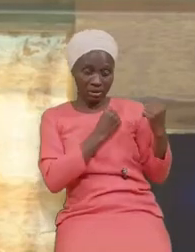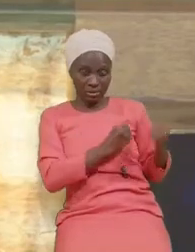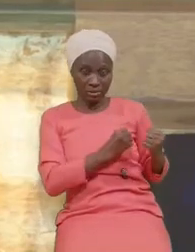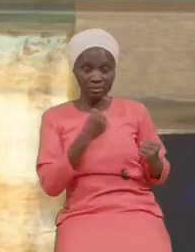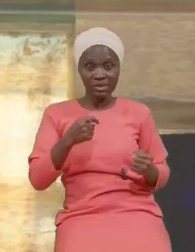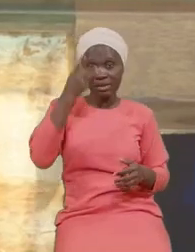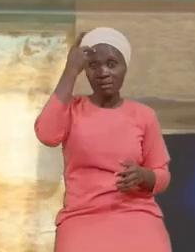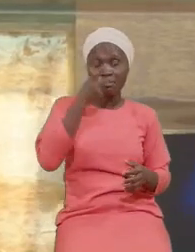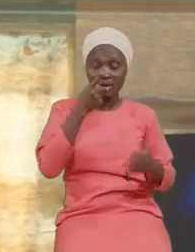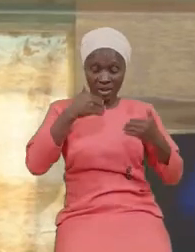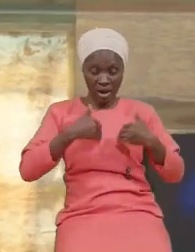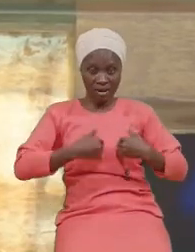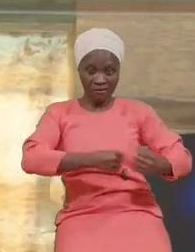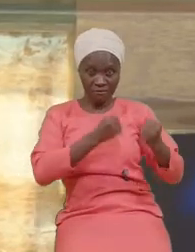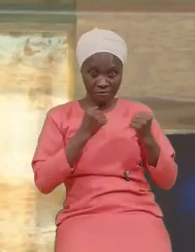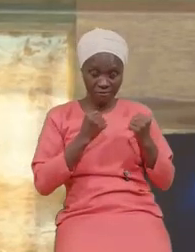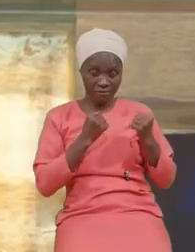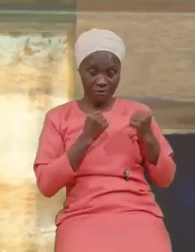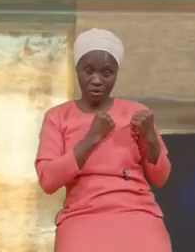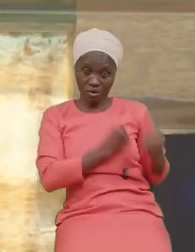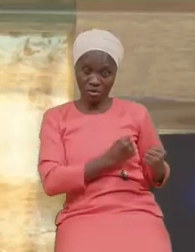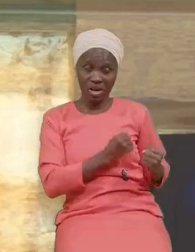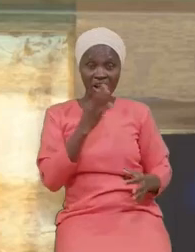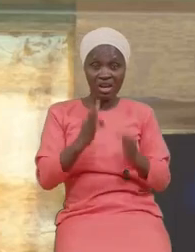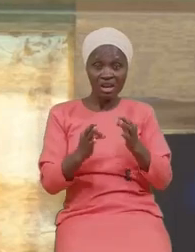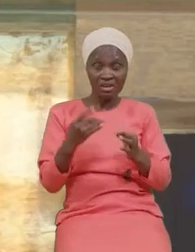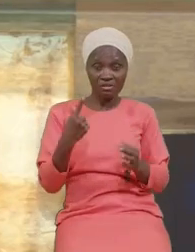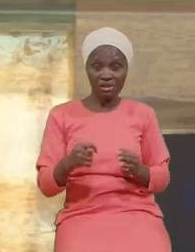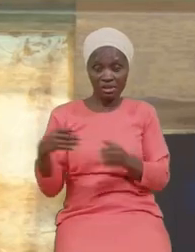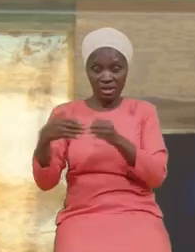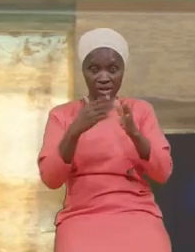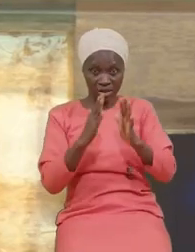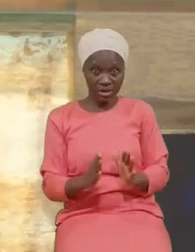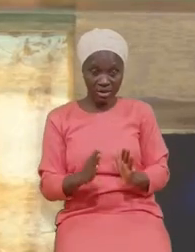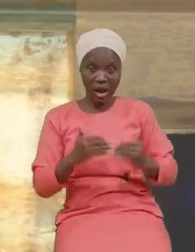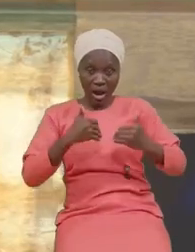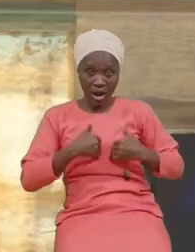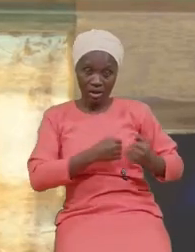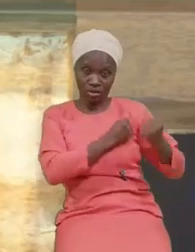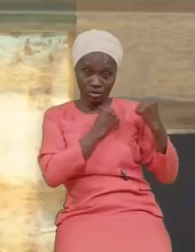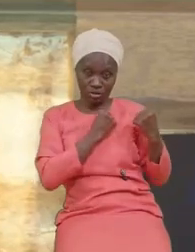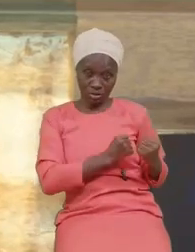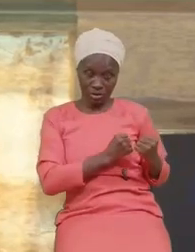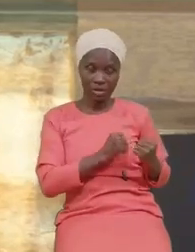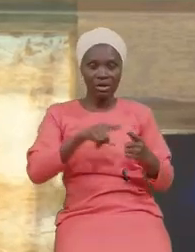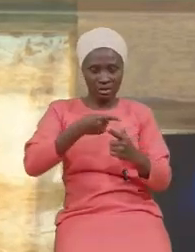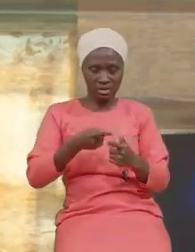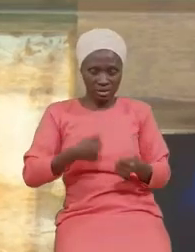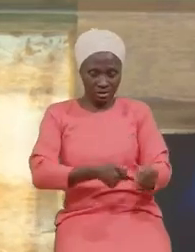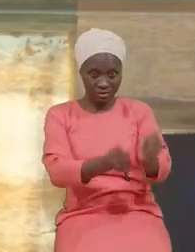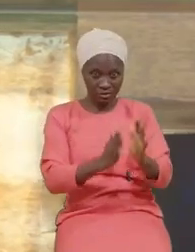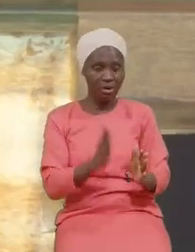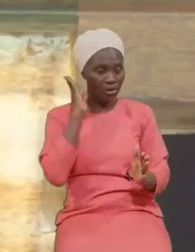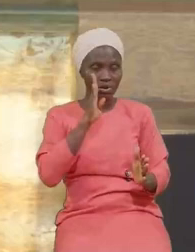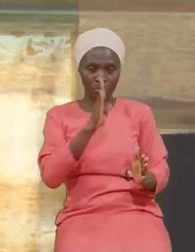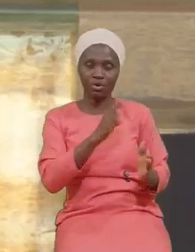parents sont courageux si le champion dirigeant a le courage et leur dirige et les membres